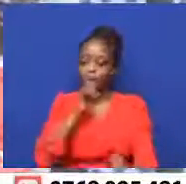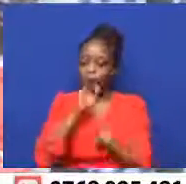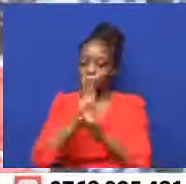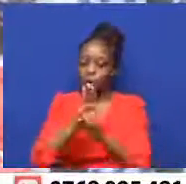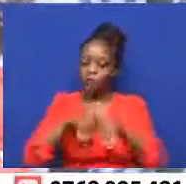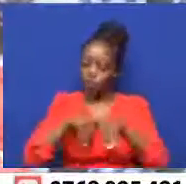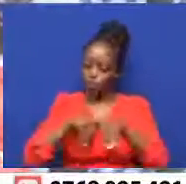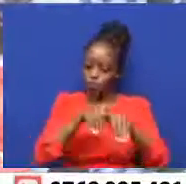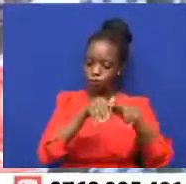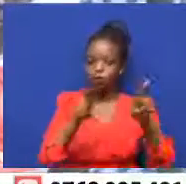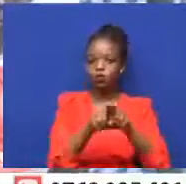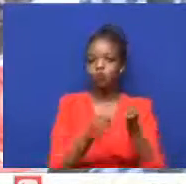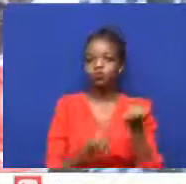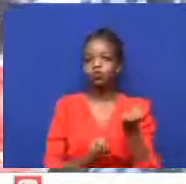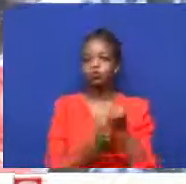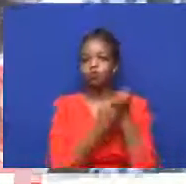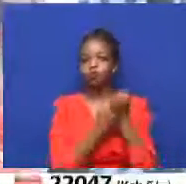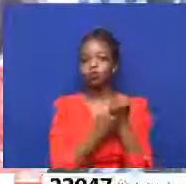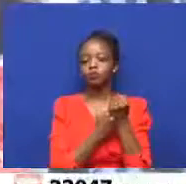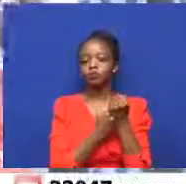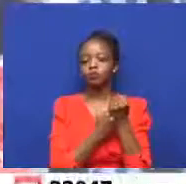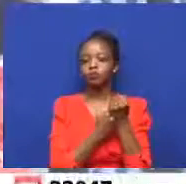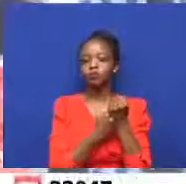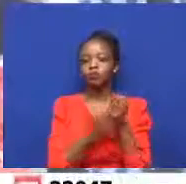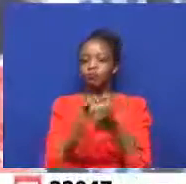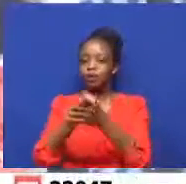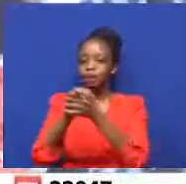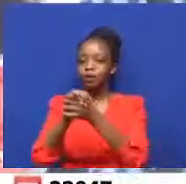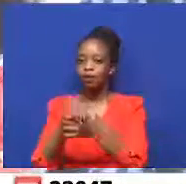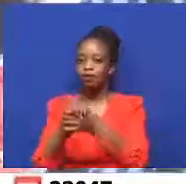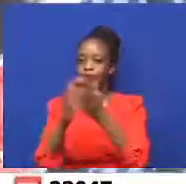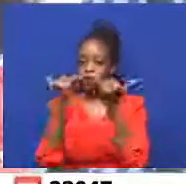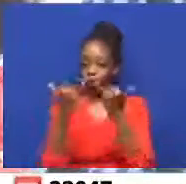utaifuatilia na uiunge mkono. Handshake sasa